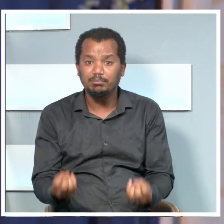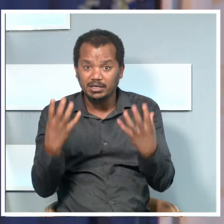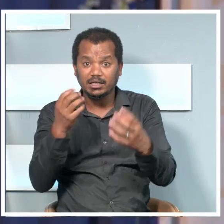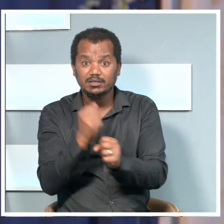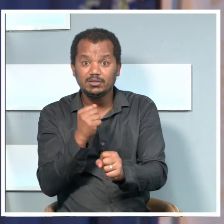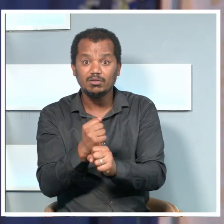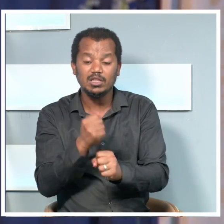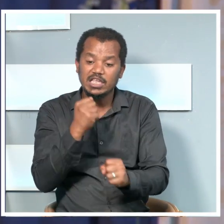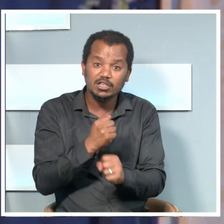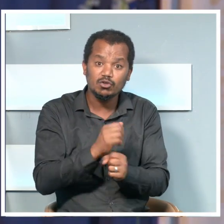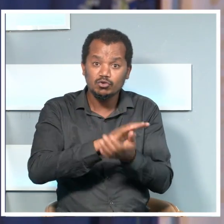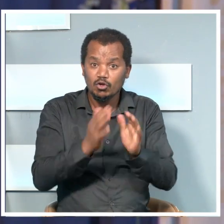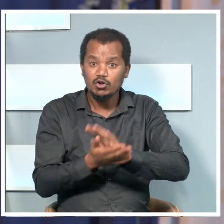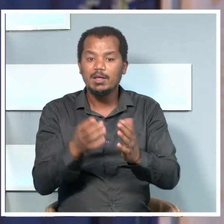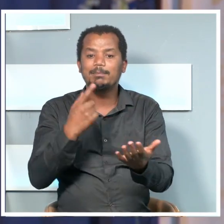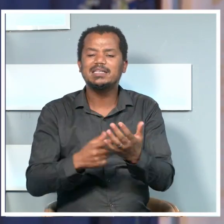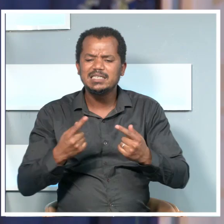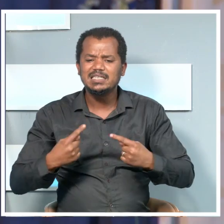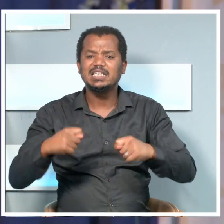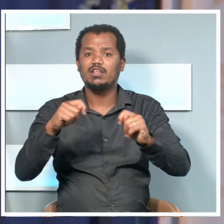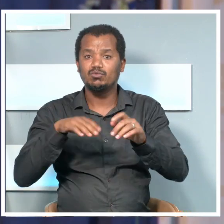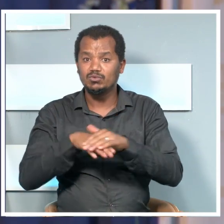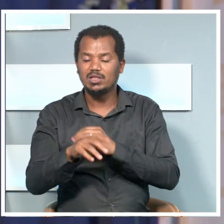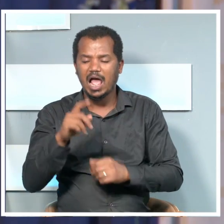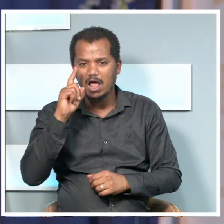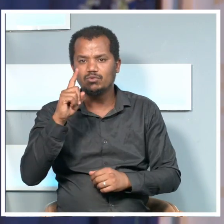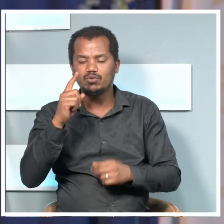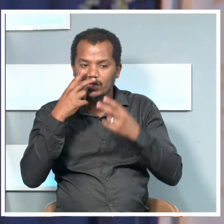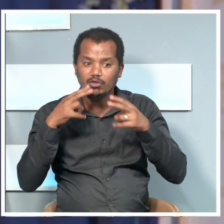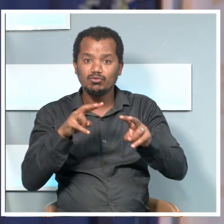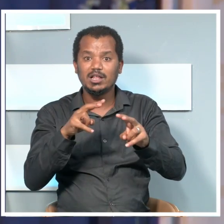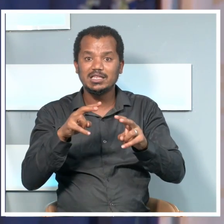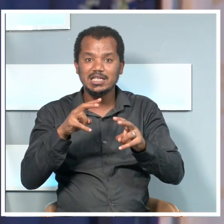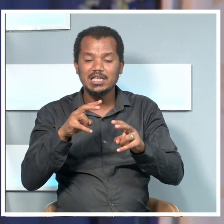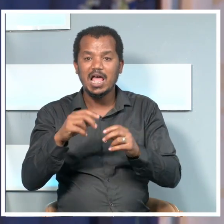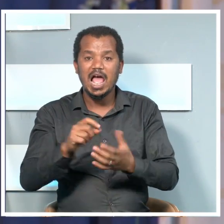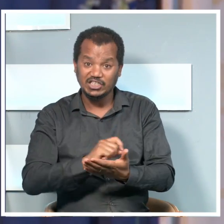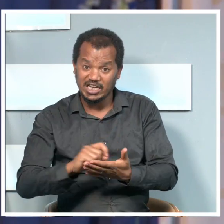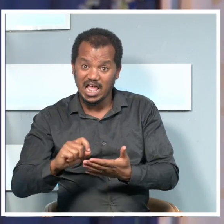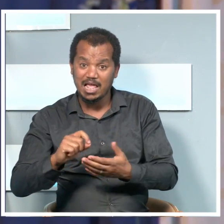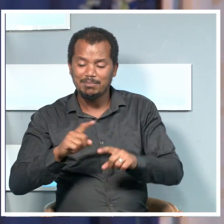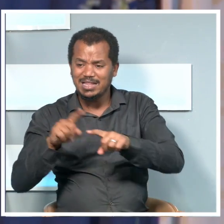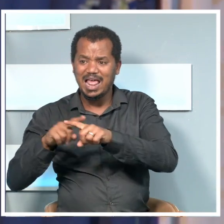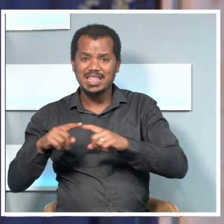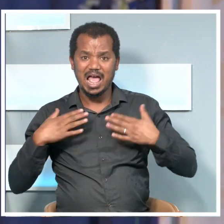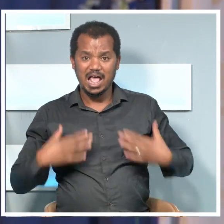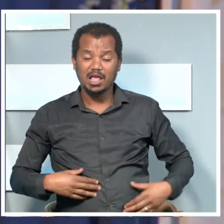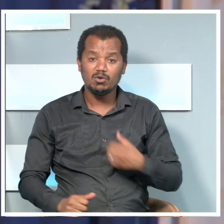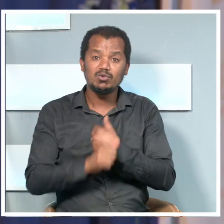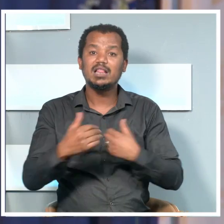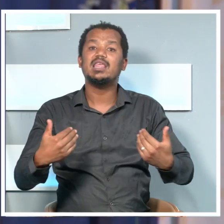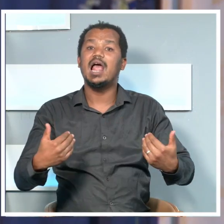ለማድረግ በርካታ ስራዎች እየተሰሩ ሲሆን በዚህ ጥረት ውስጥ አንዱ የትኩረት ትልቁ አጀንዳ በተለያየ አይነት የአካል